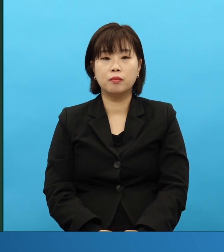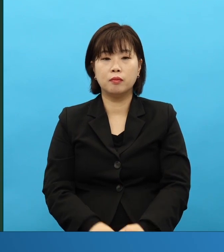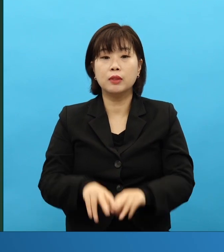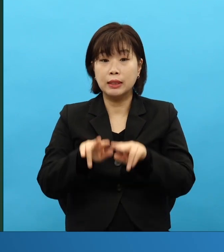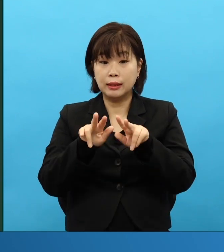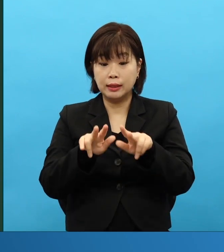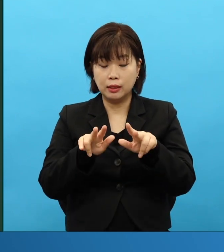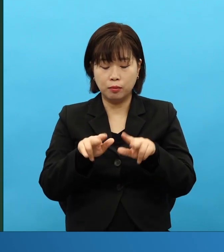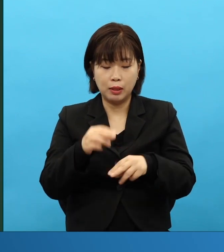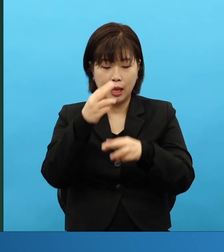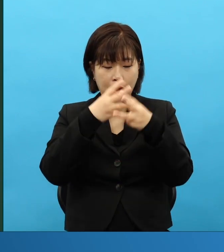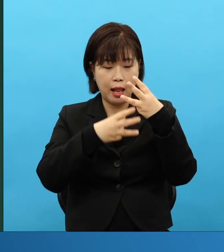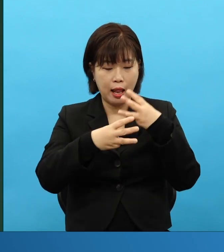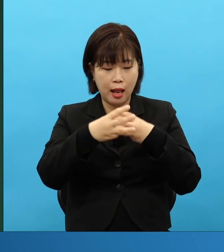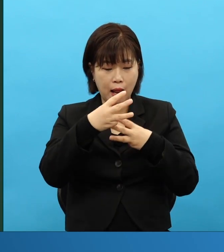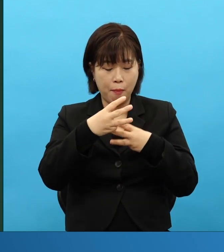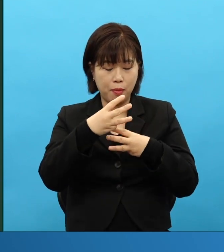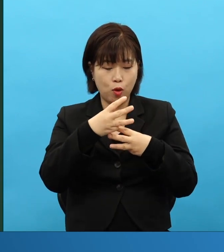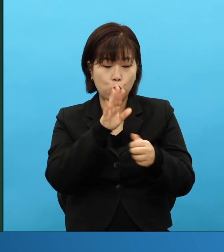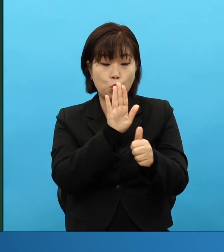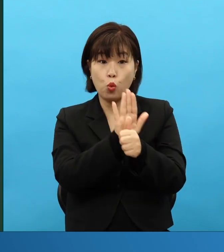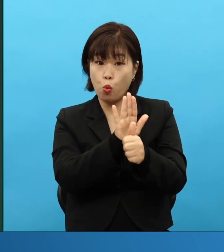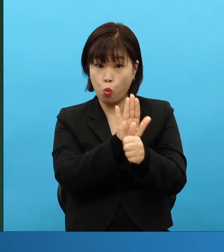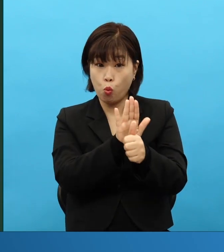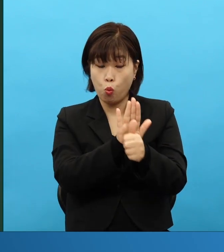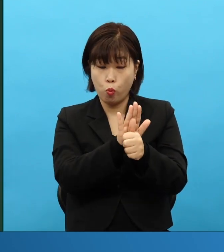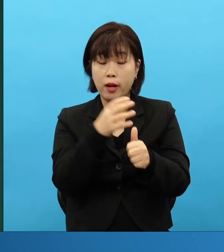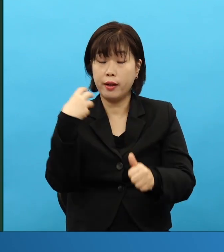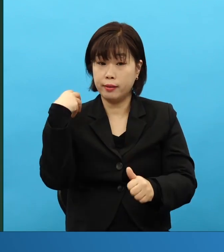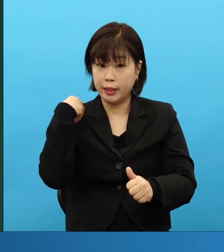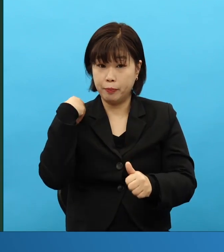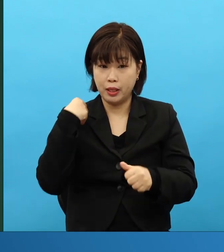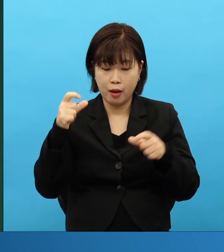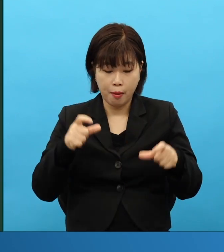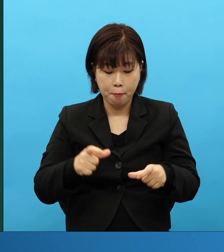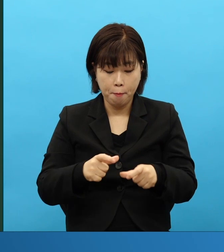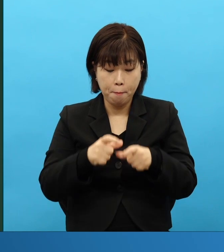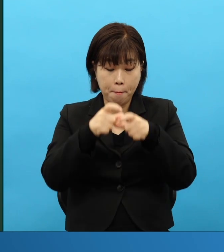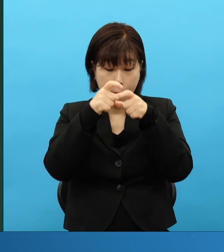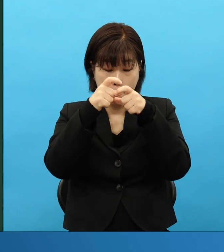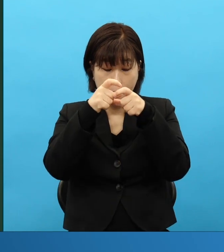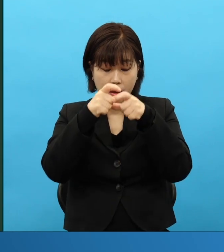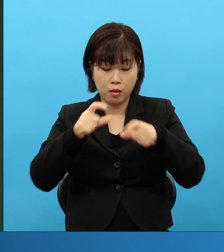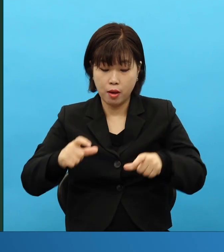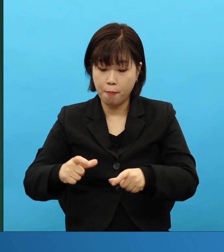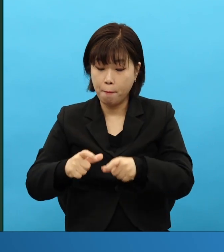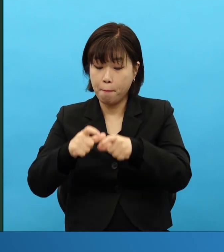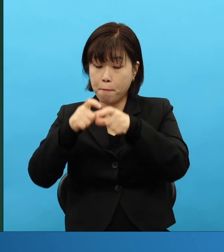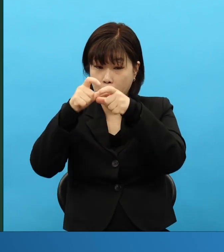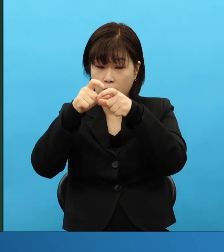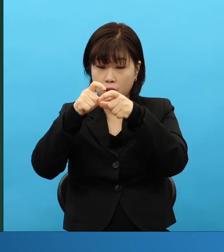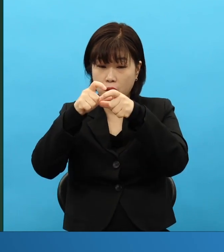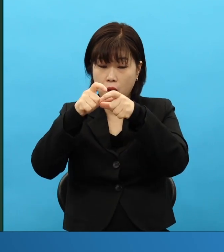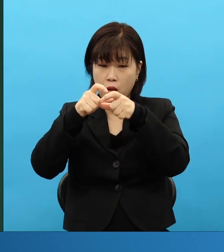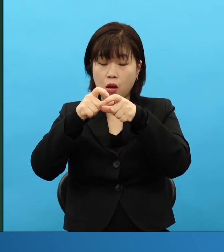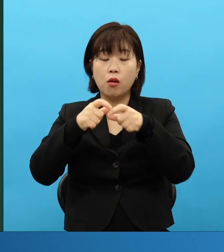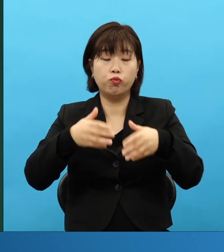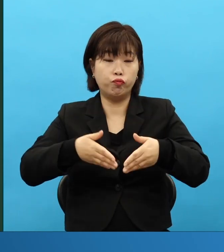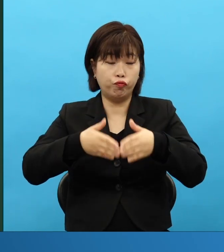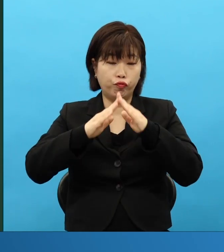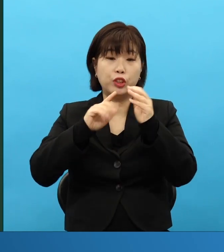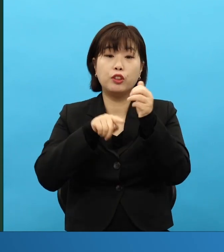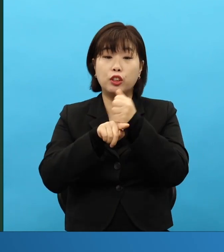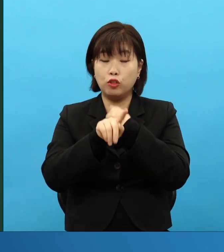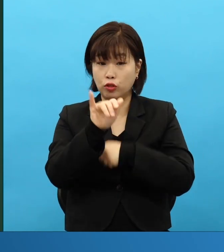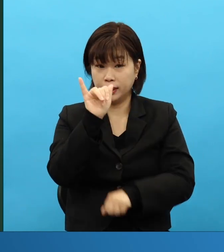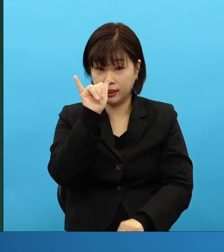자꾸 세우는 이유가 있습니다. There's a reason why we continue to raise these partisans. 지금 현재 있는 직종들은